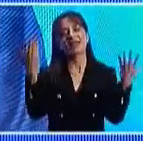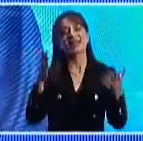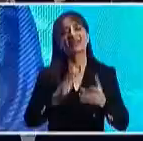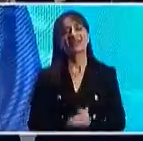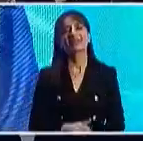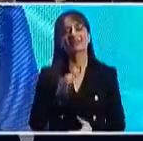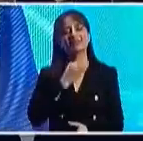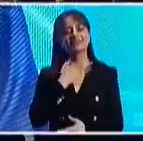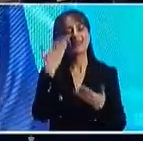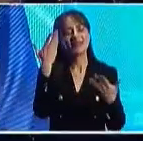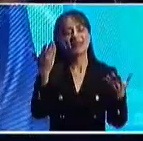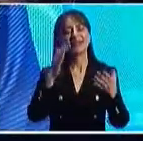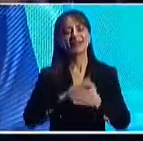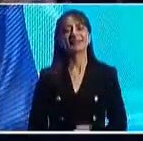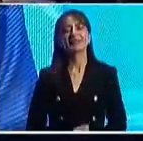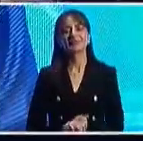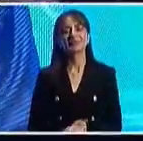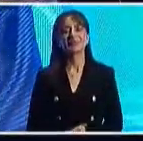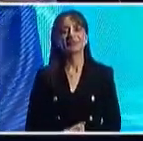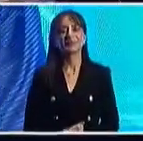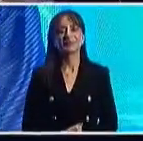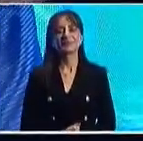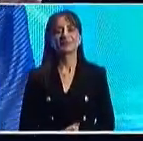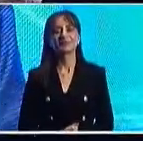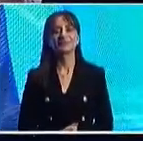Sağ olun, var olun.